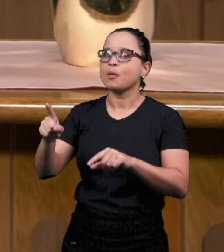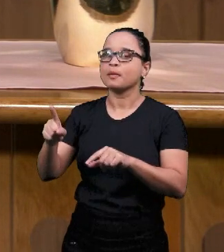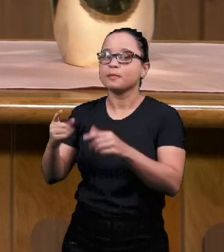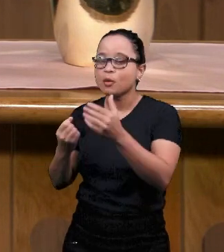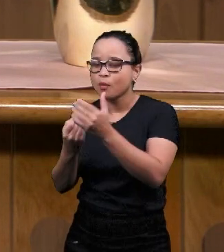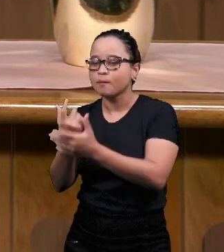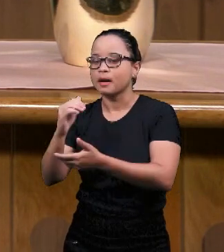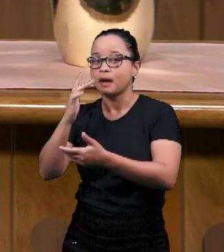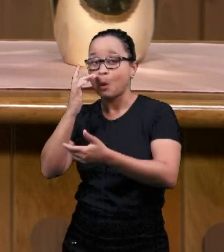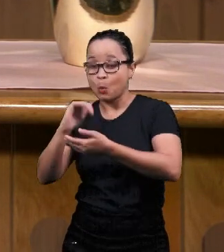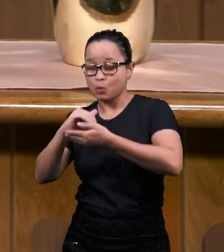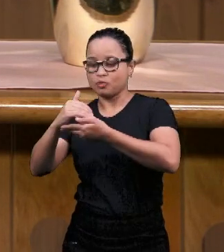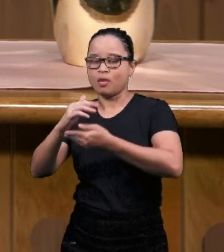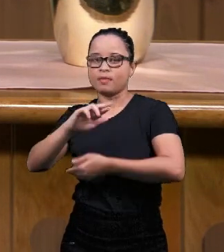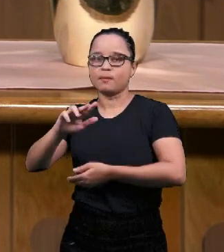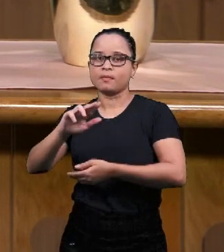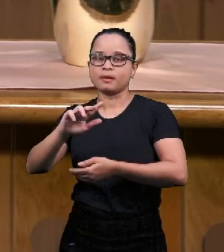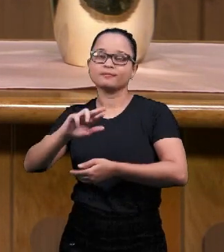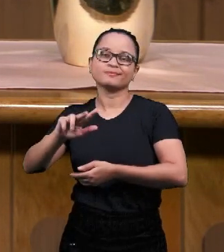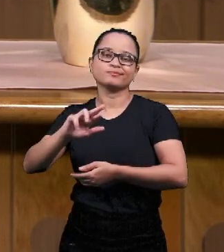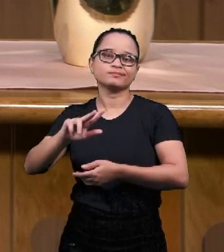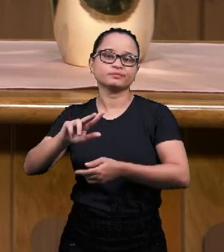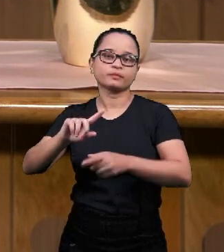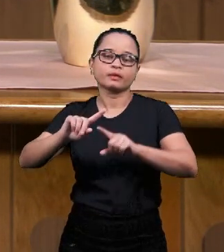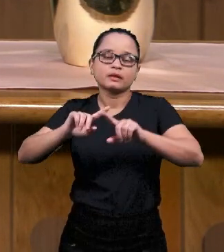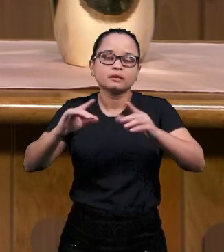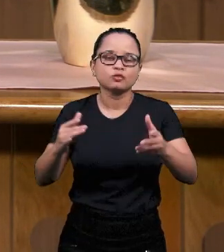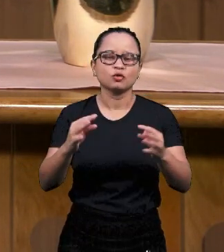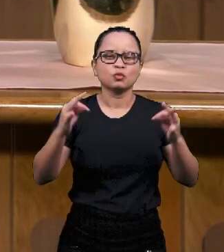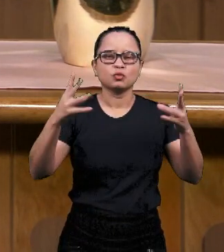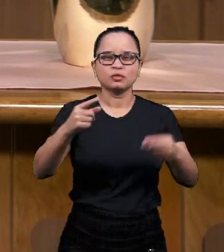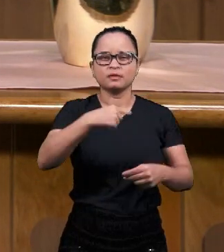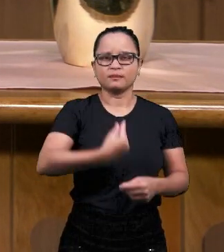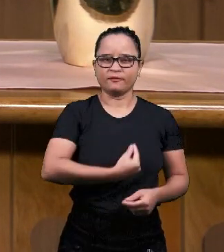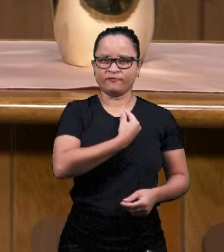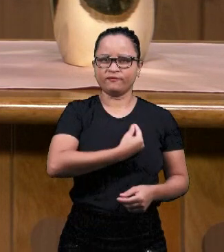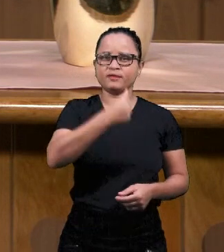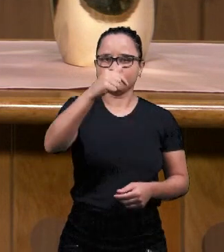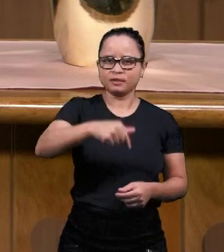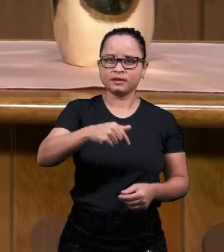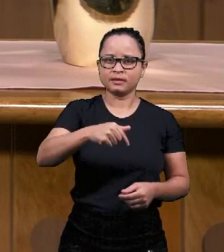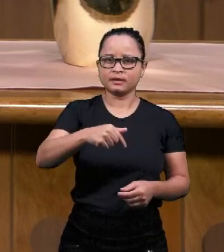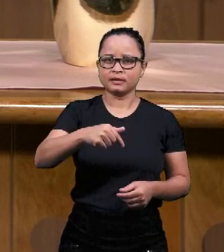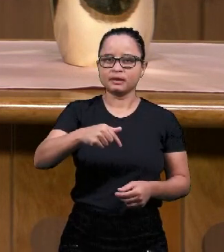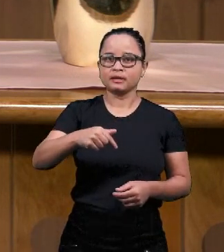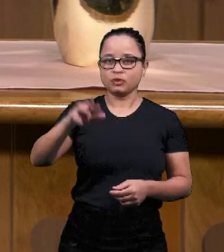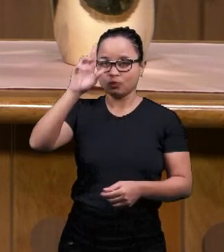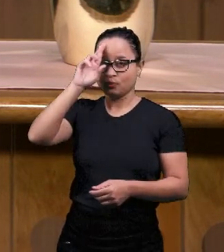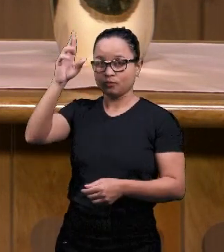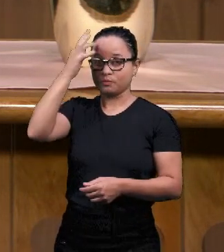сокровище. Все, что мы имеем в этой жизни, и то, что Дух Святой